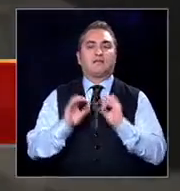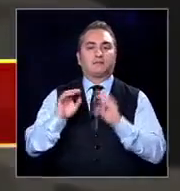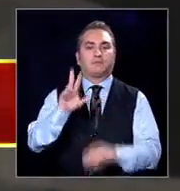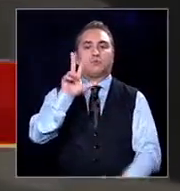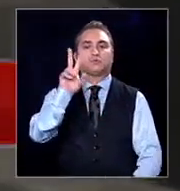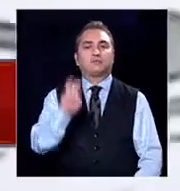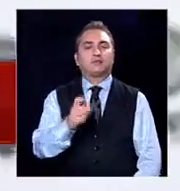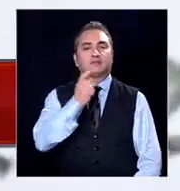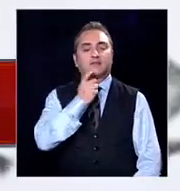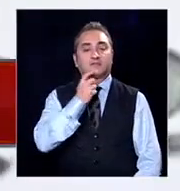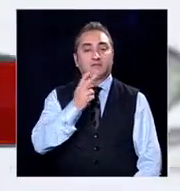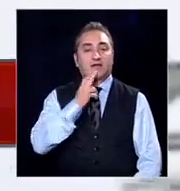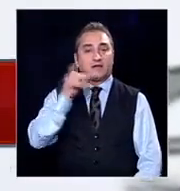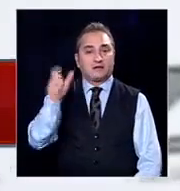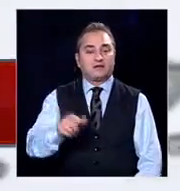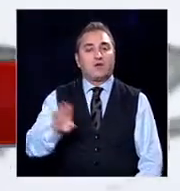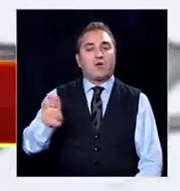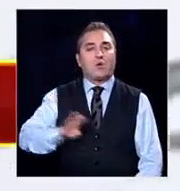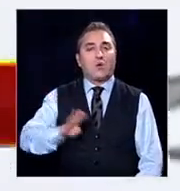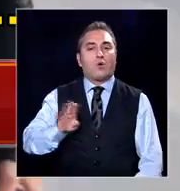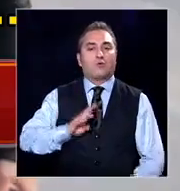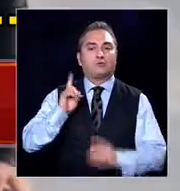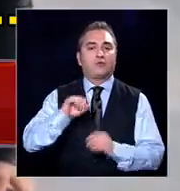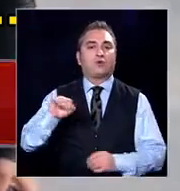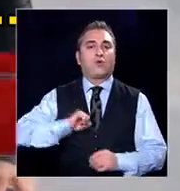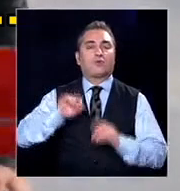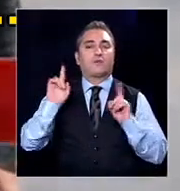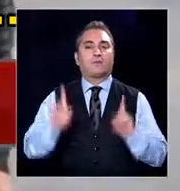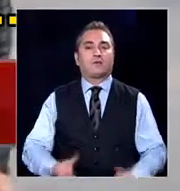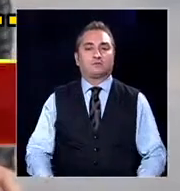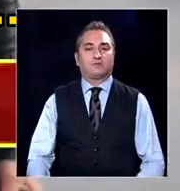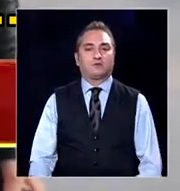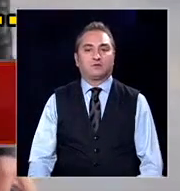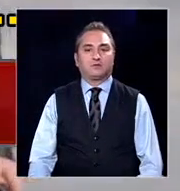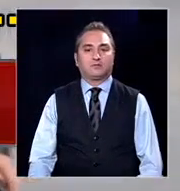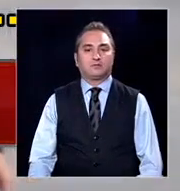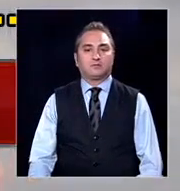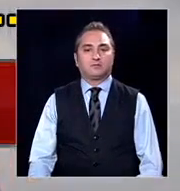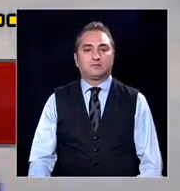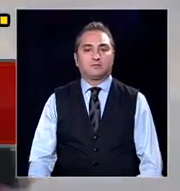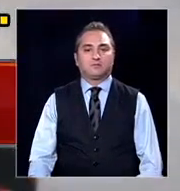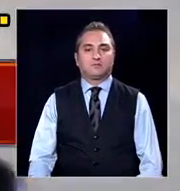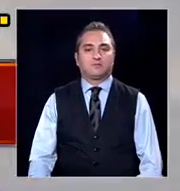yaşındaki kadın şimdi de oğlundan korkmaya başladı. Oğlundan niye korkuyorsunuz? Oğlu da benim oğlumu tehdit ediyor, iş yerine